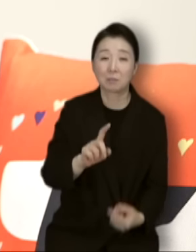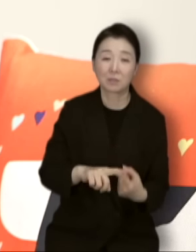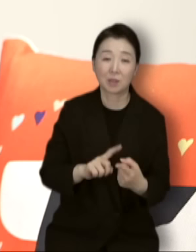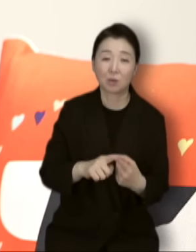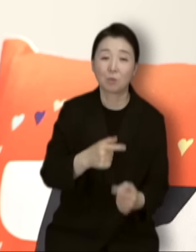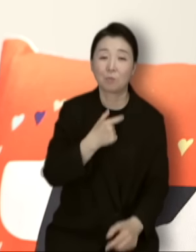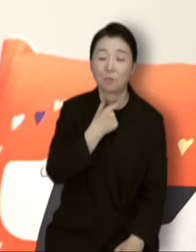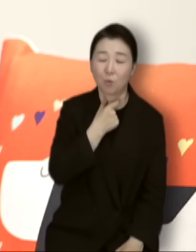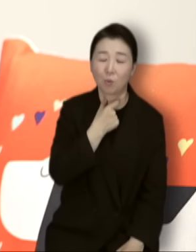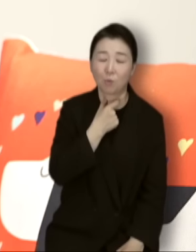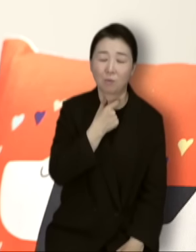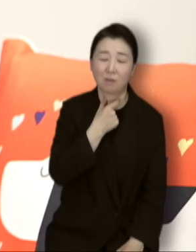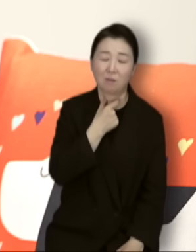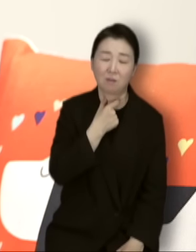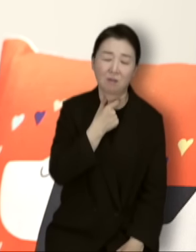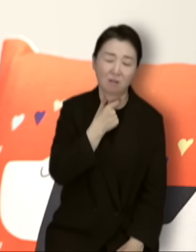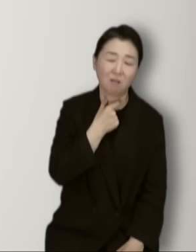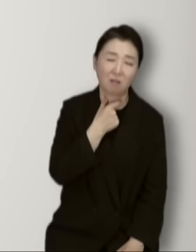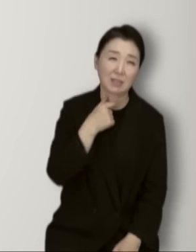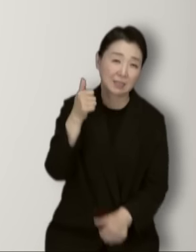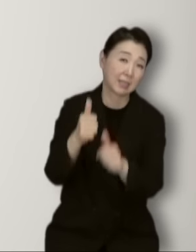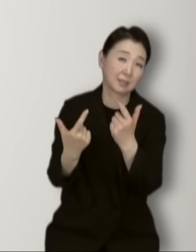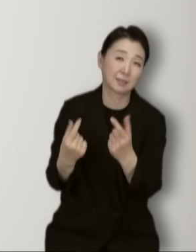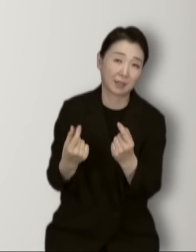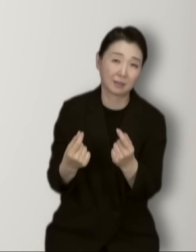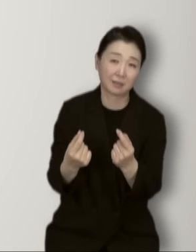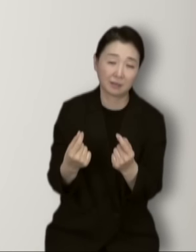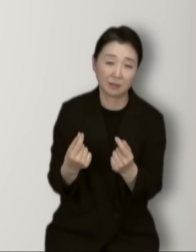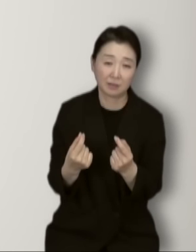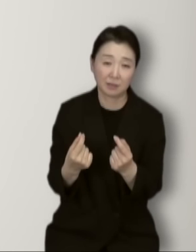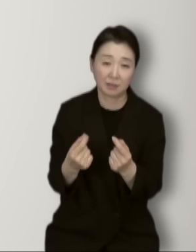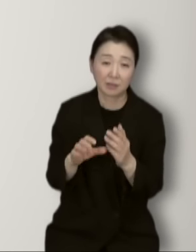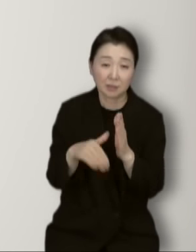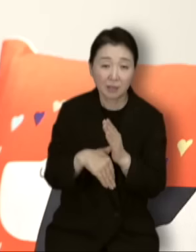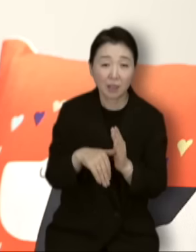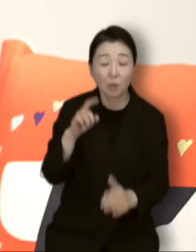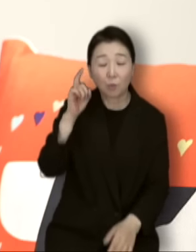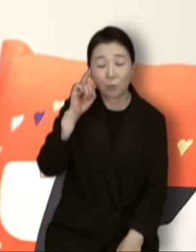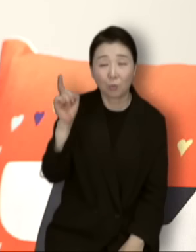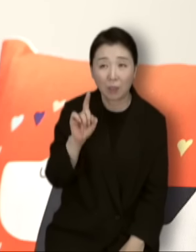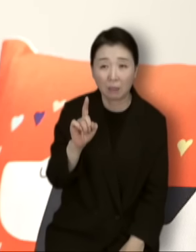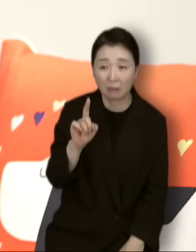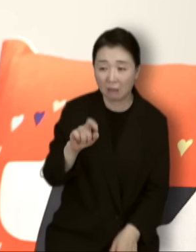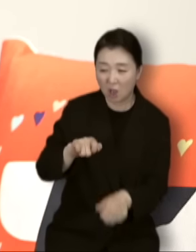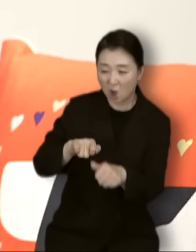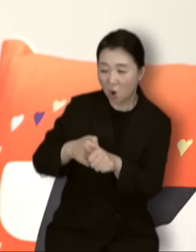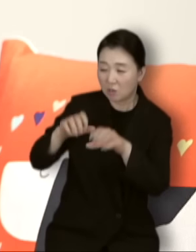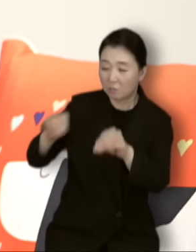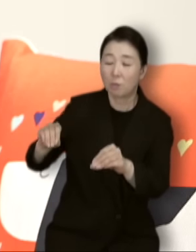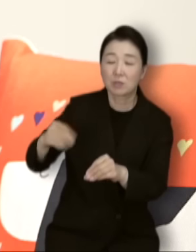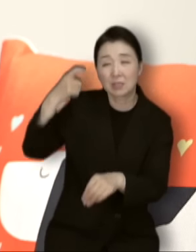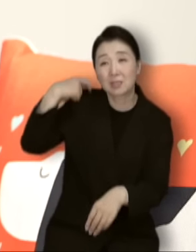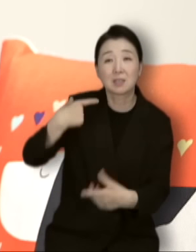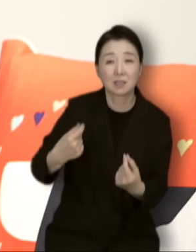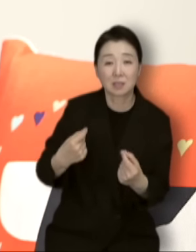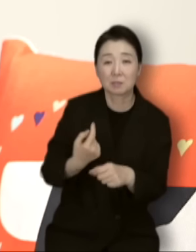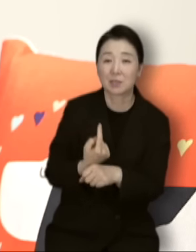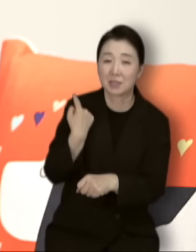남으로 목을 딱 쥐 느낌이 딱 들었었거든요 그래서 그 제적으로 세워지는 느낌이 들 때가